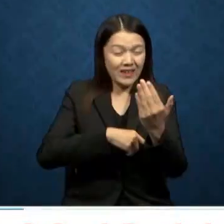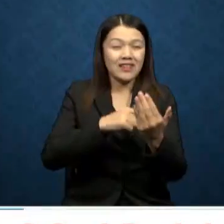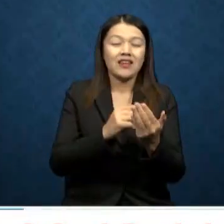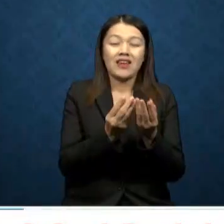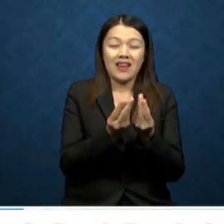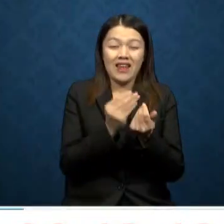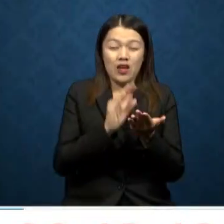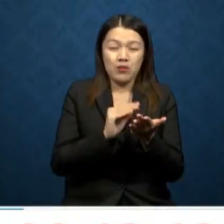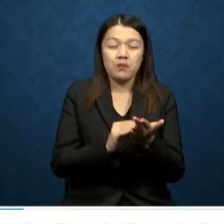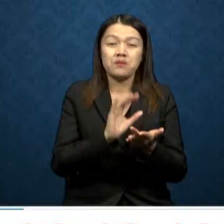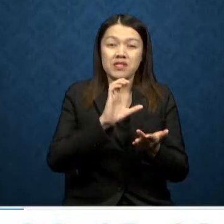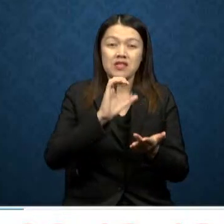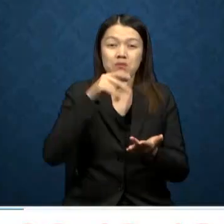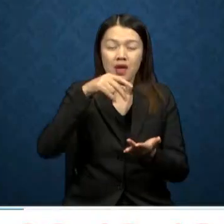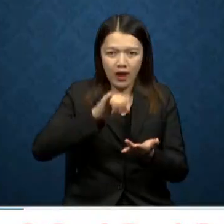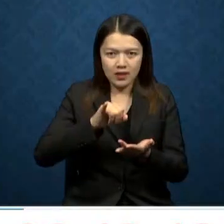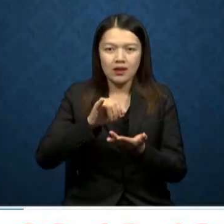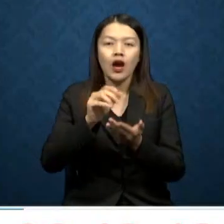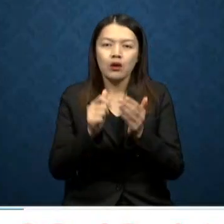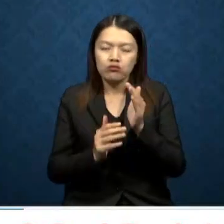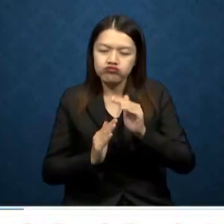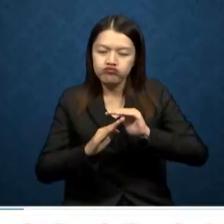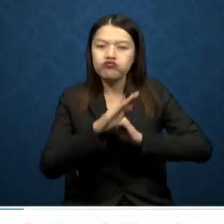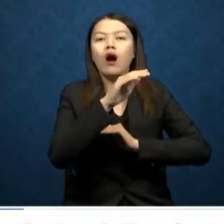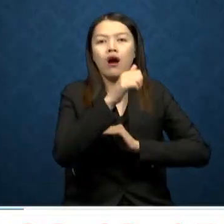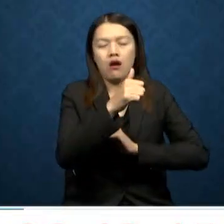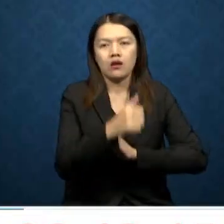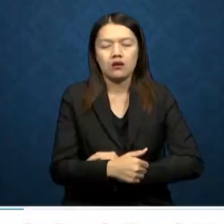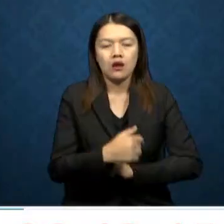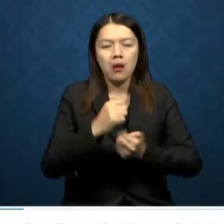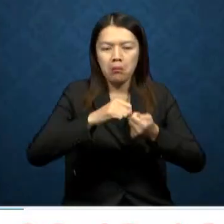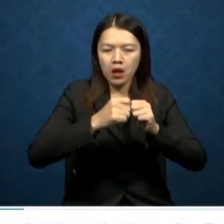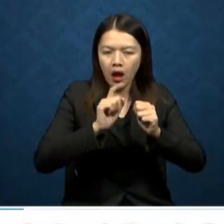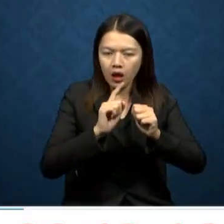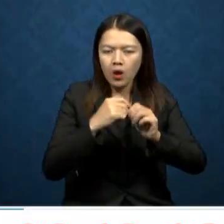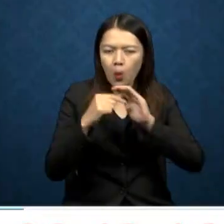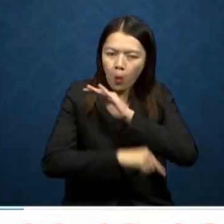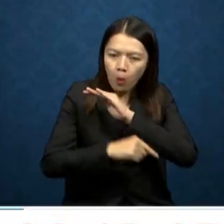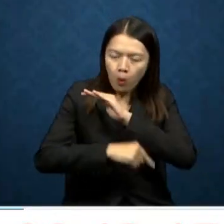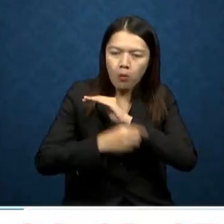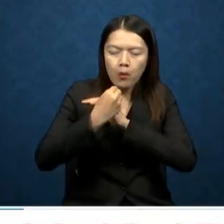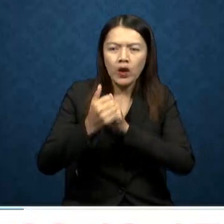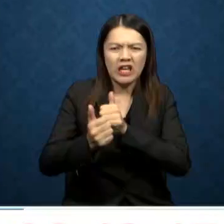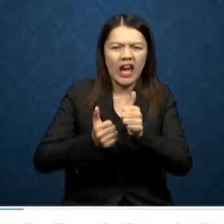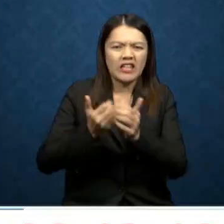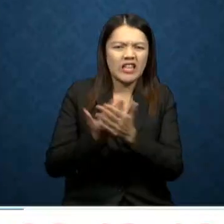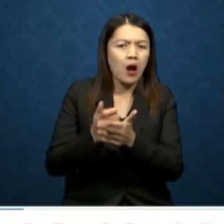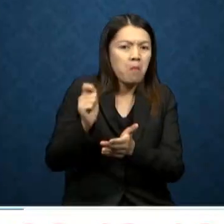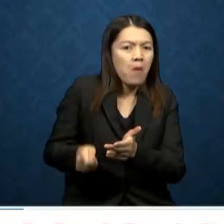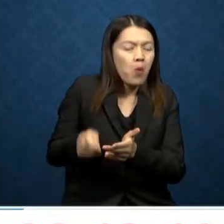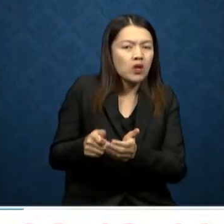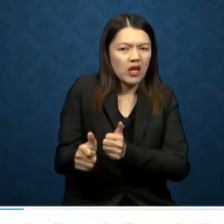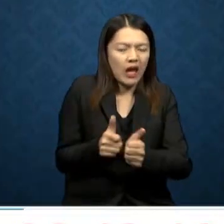ขึ้นอีกทั้งยังพบว่าปัญหาการทุจริตในการประกวดราคาในหลาย